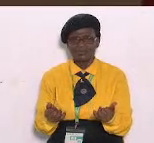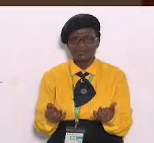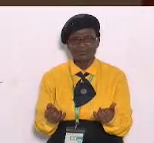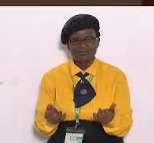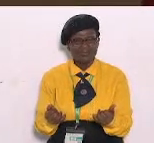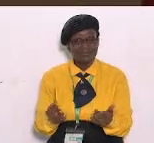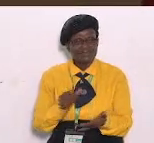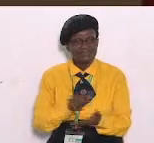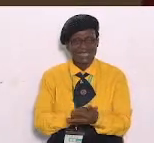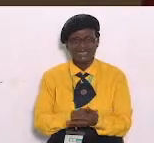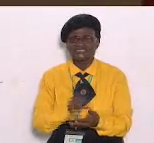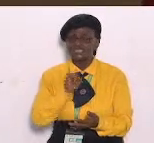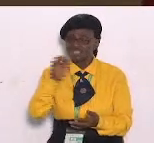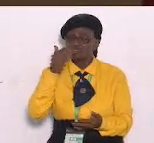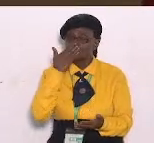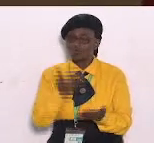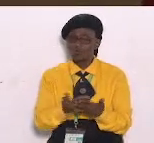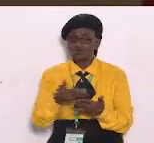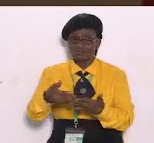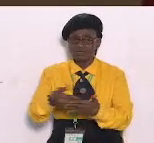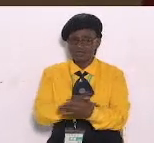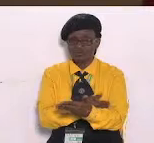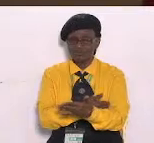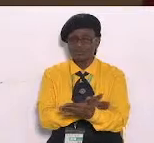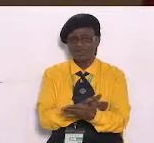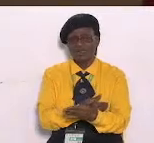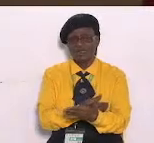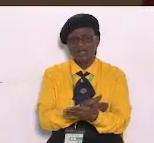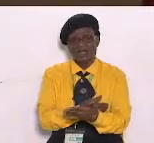maintenant voilà la bonne